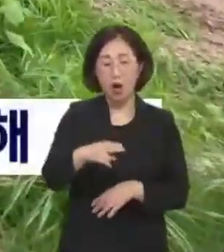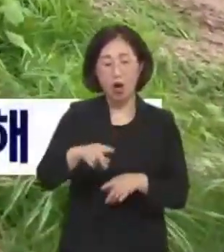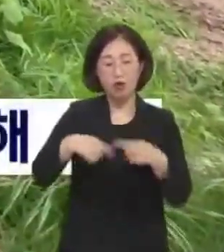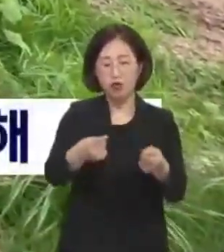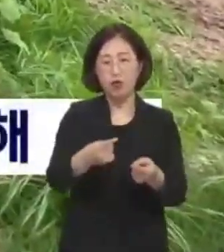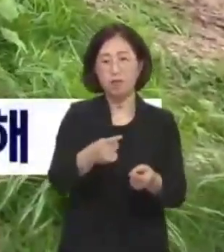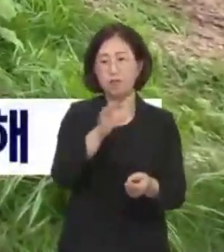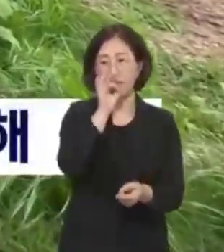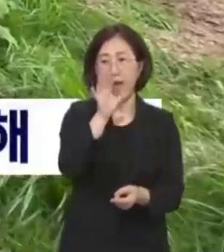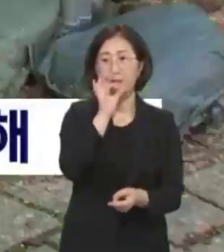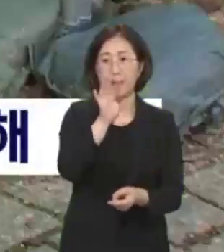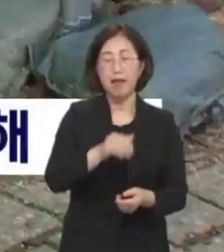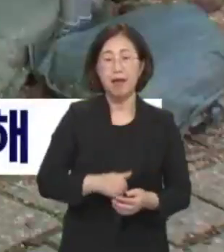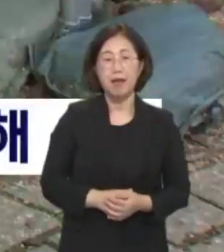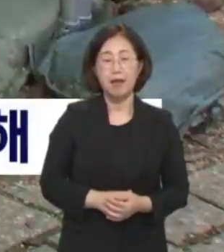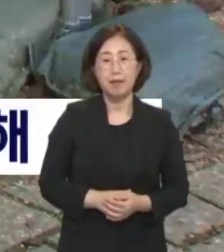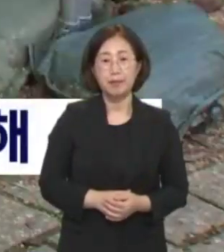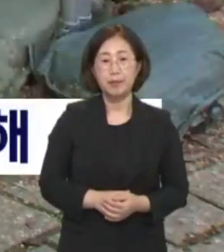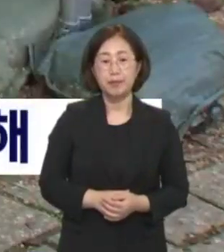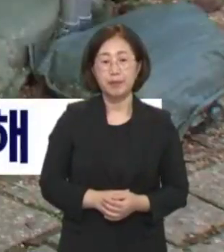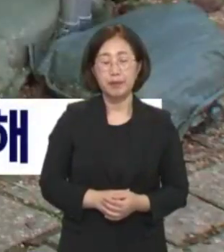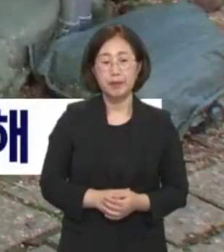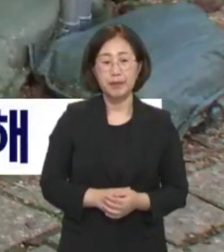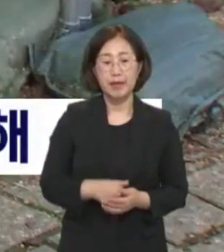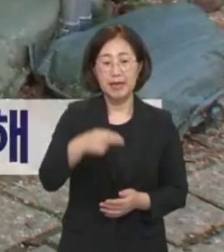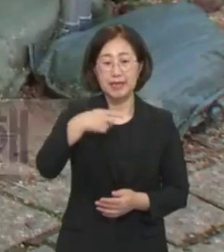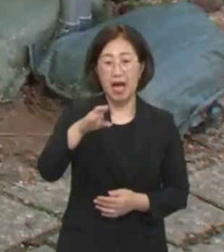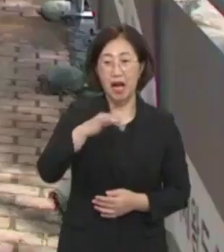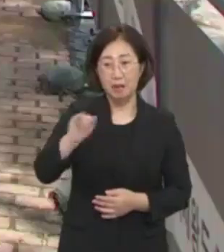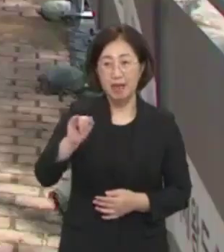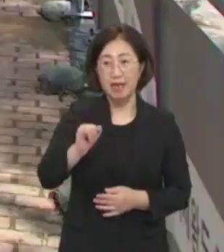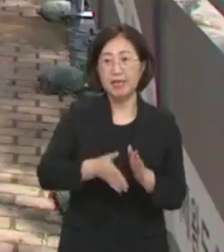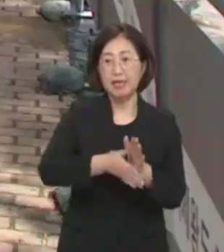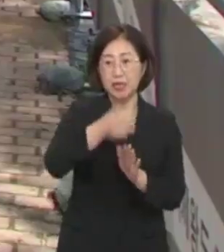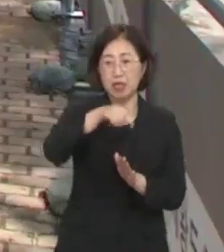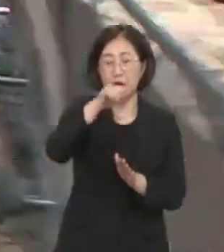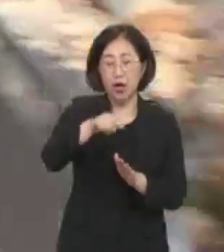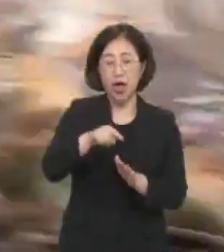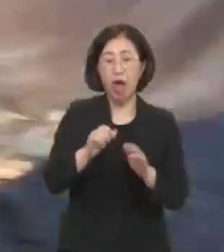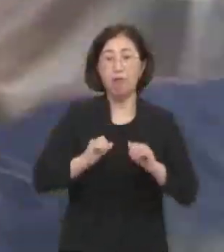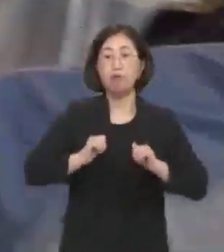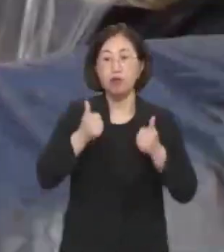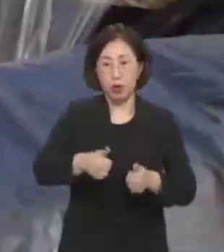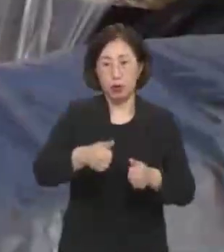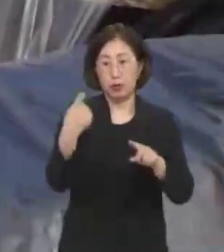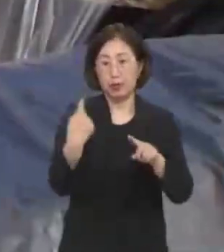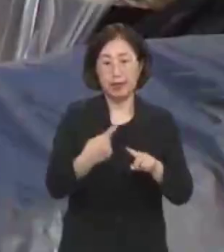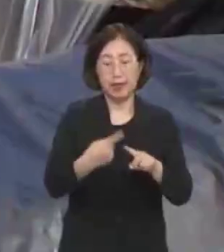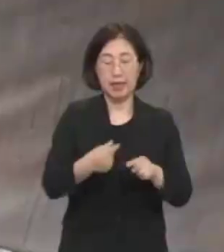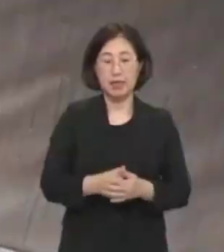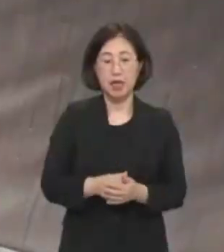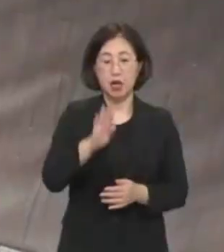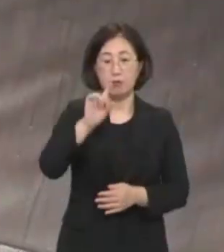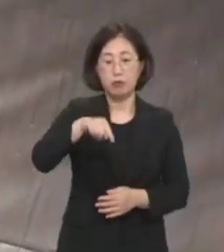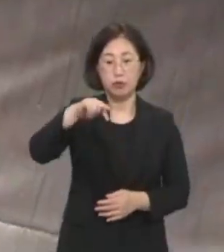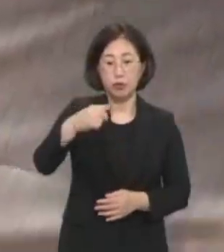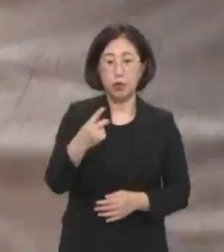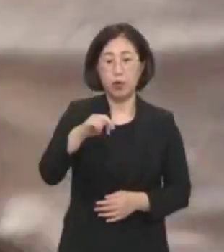전면 통제됐습니다. 백제 사비 시절 도읍이었던 부여도 상황은 마찬가지입니다.